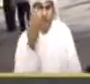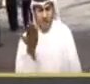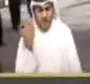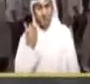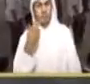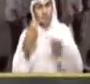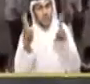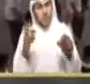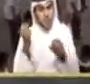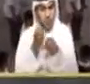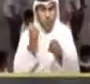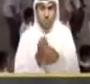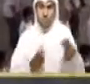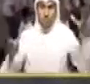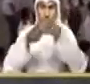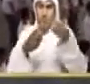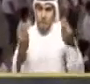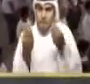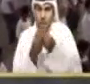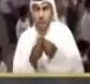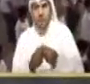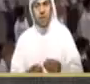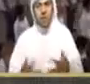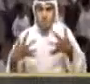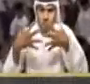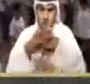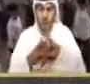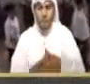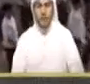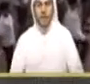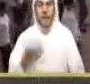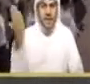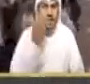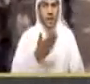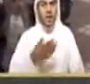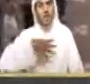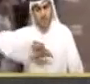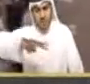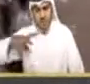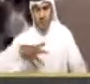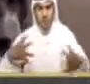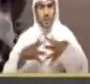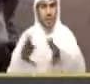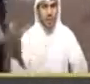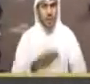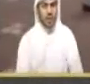خلال ترتيبات ملائمة قام بها الهيئتين التعليمية والإدارية لاستقبال